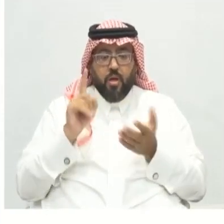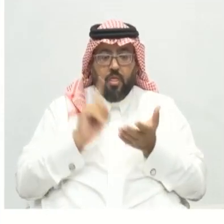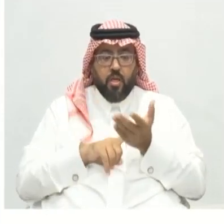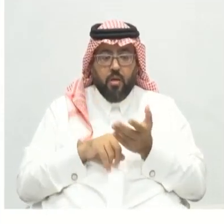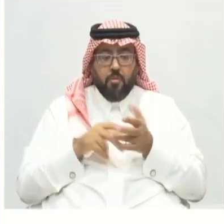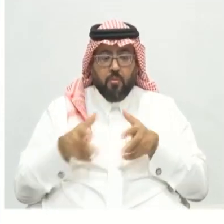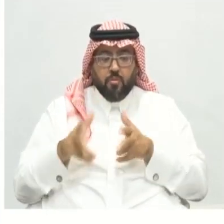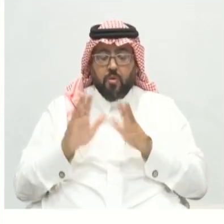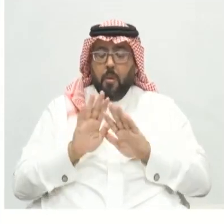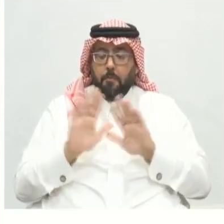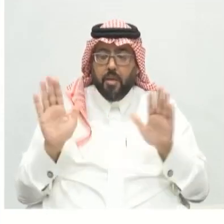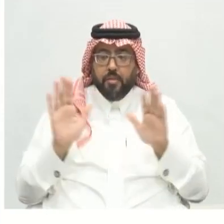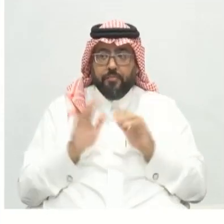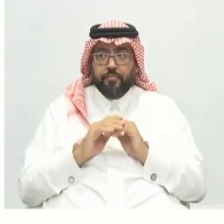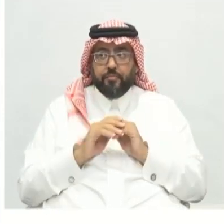بالمشروع